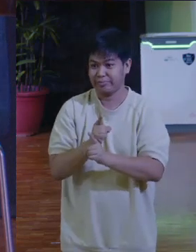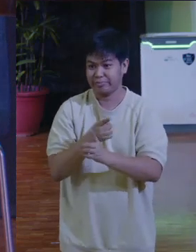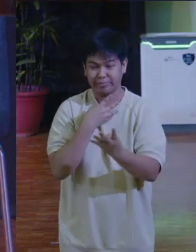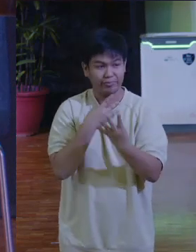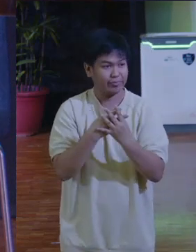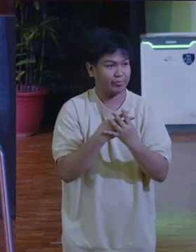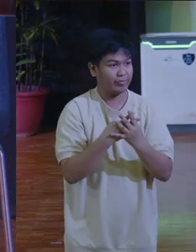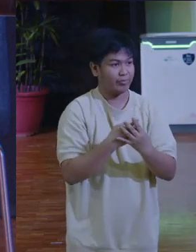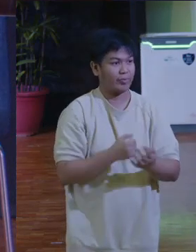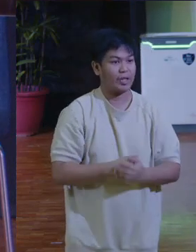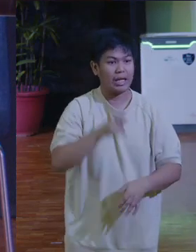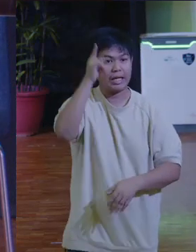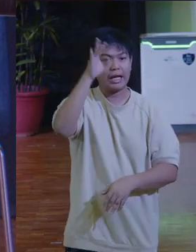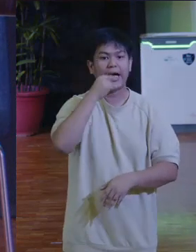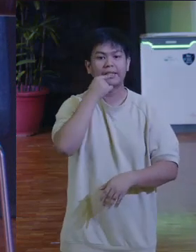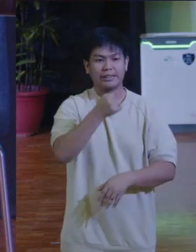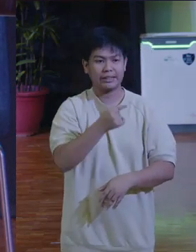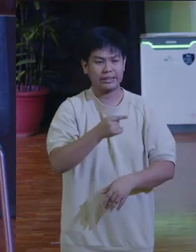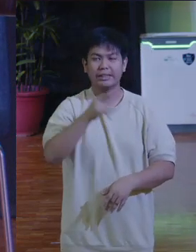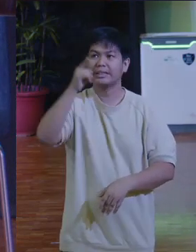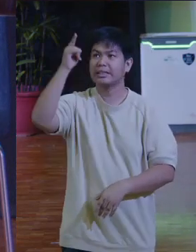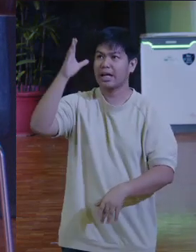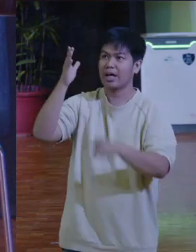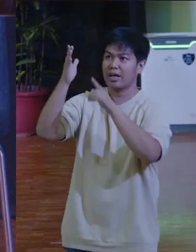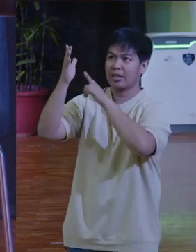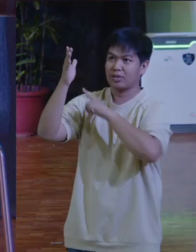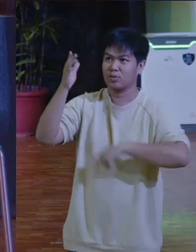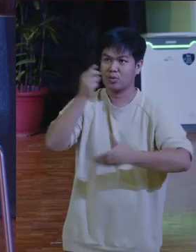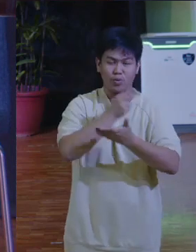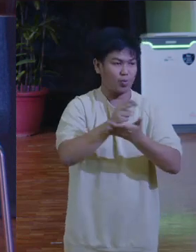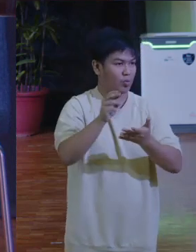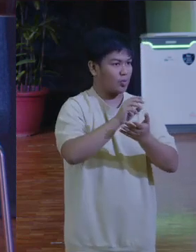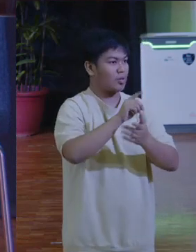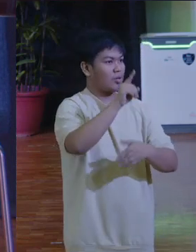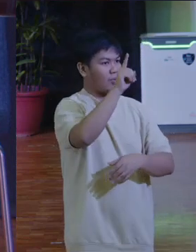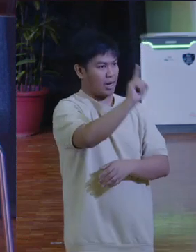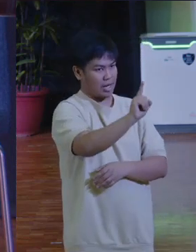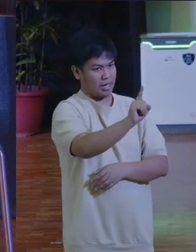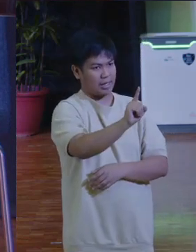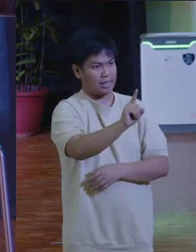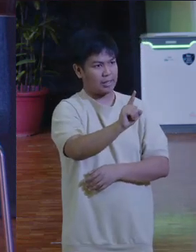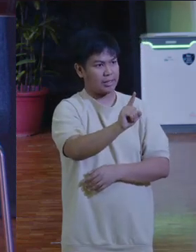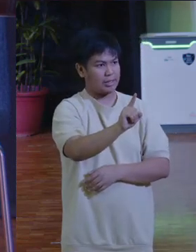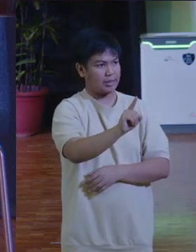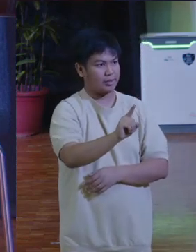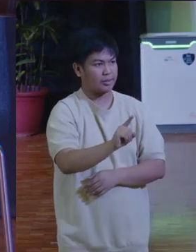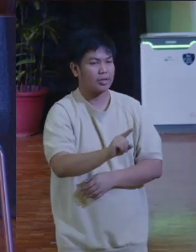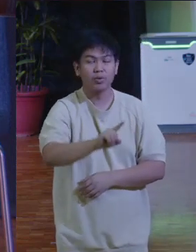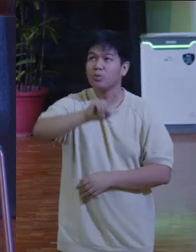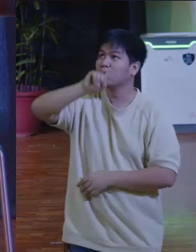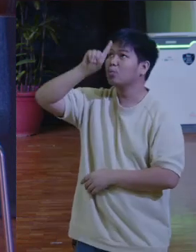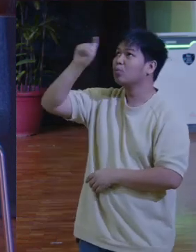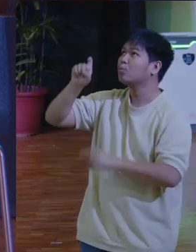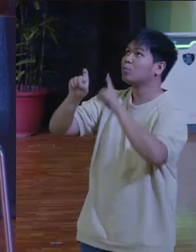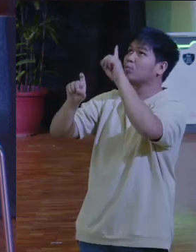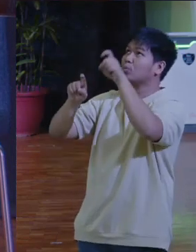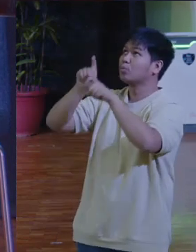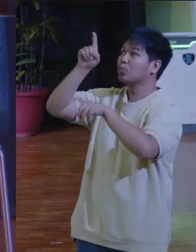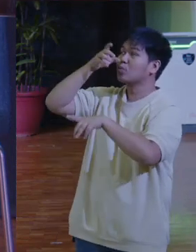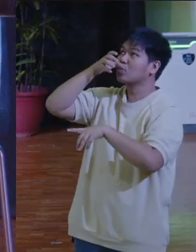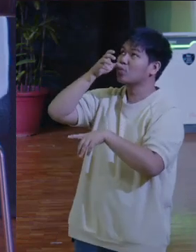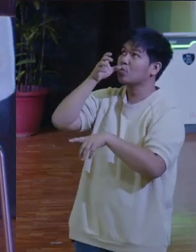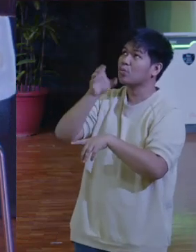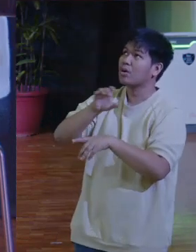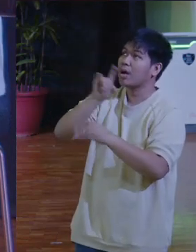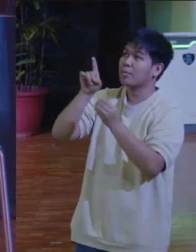the Lord, the Holy One of Israel, and the one who formed him, ask me of things to come. Will you command me